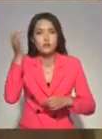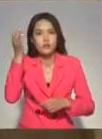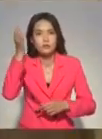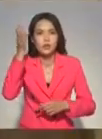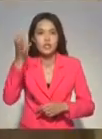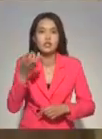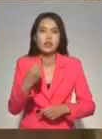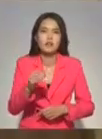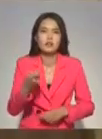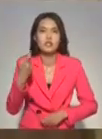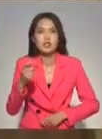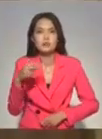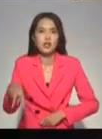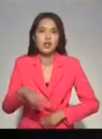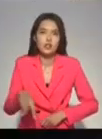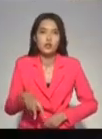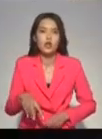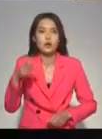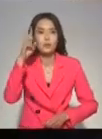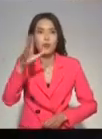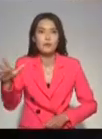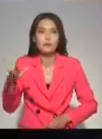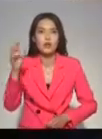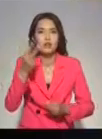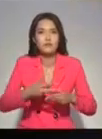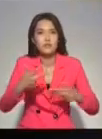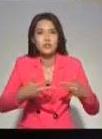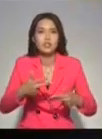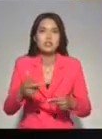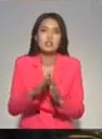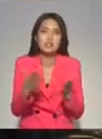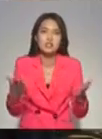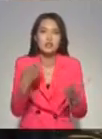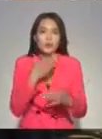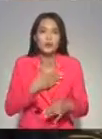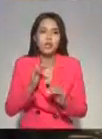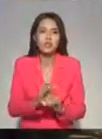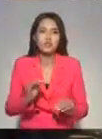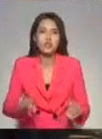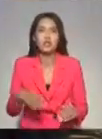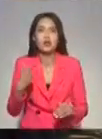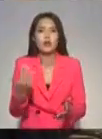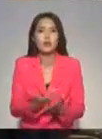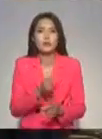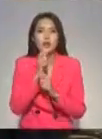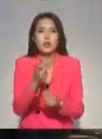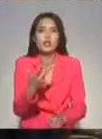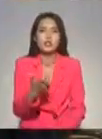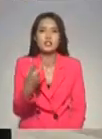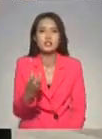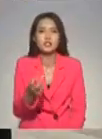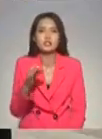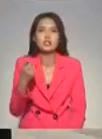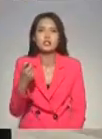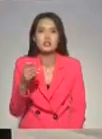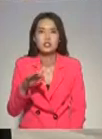физике химии и литературе а также по популярным фильмам и книгам которые полюбились их детям призеры получились сертификаты на 300-200